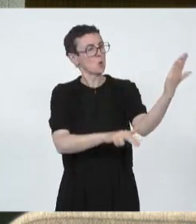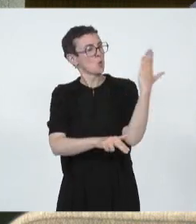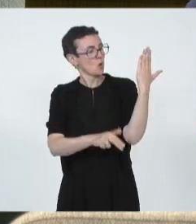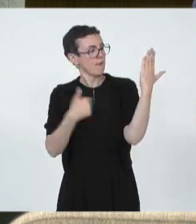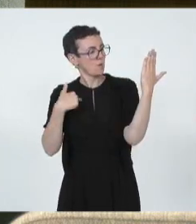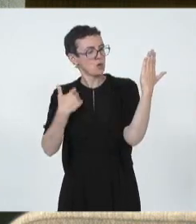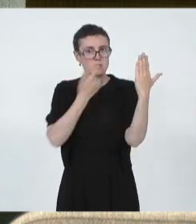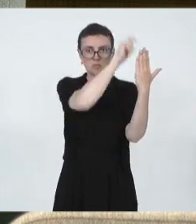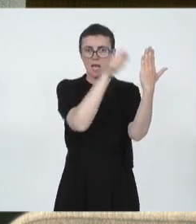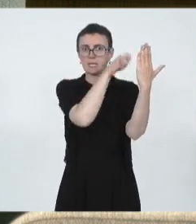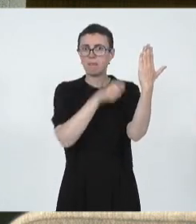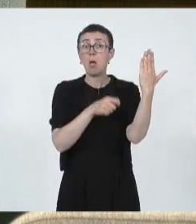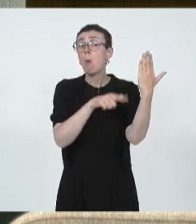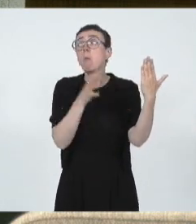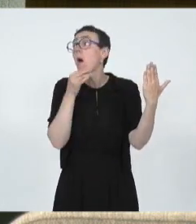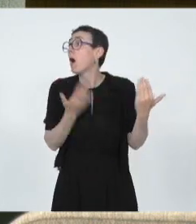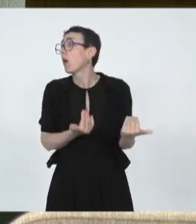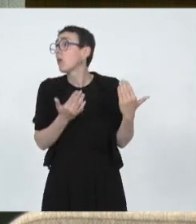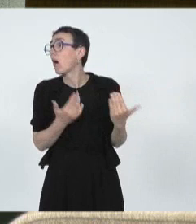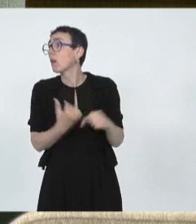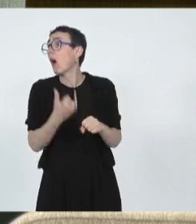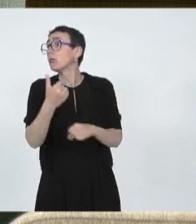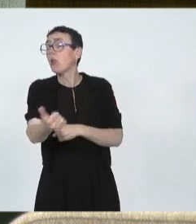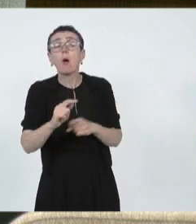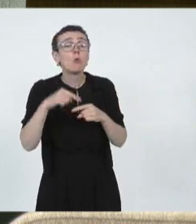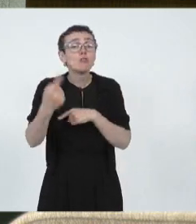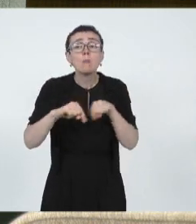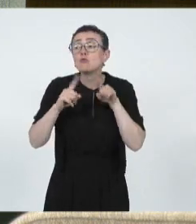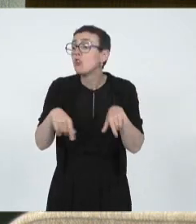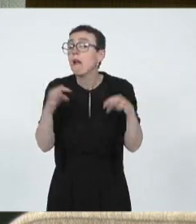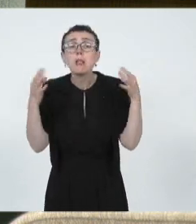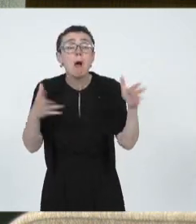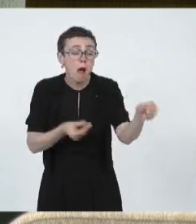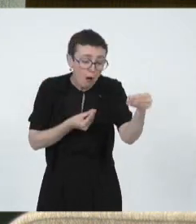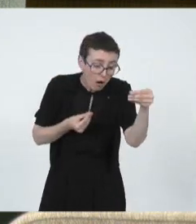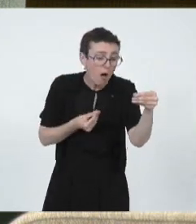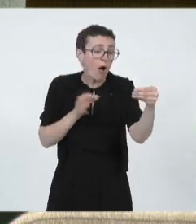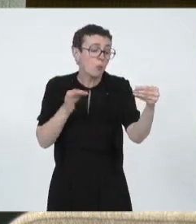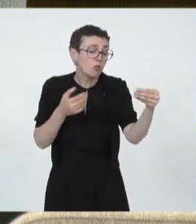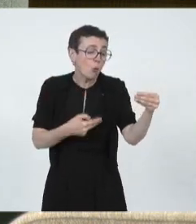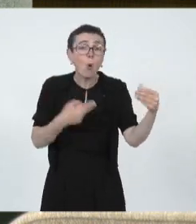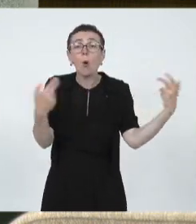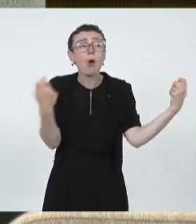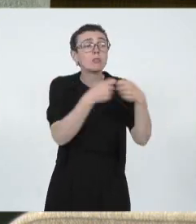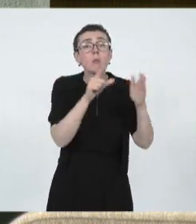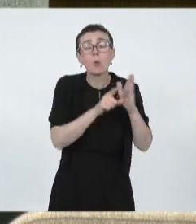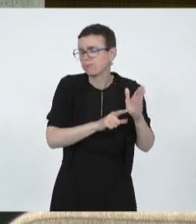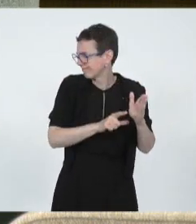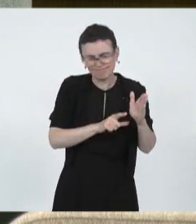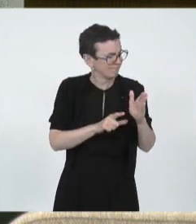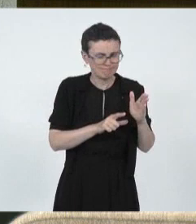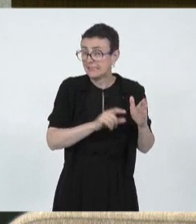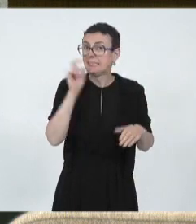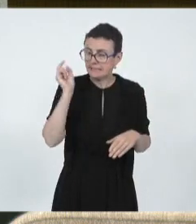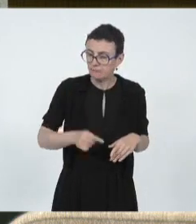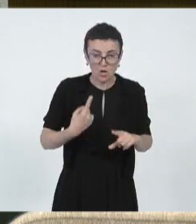cela, nous ne pouvons pas attendre un an le bilan du prochain budget climatique. Pour chaque délibération, nous devons nous poser